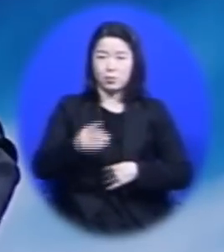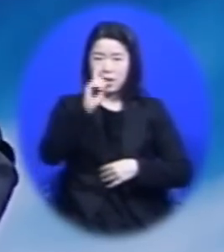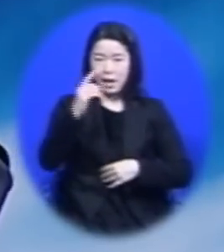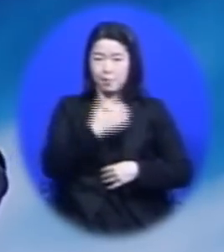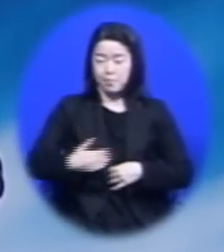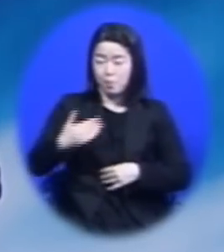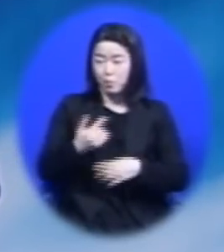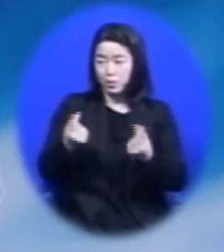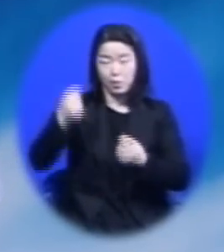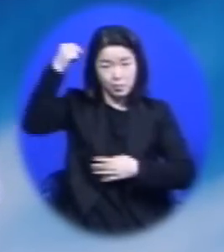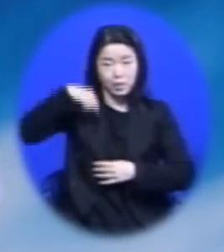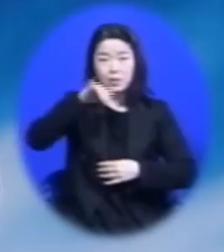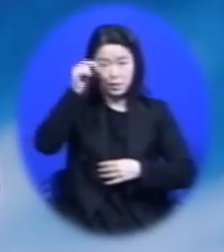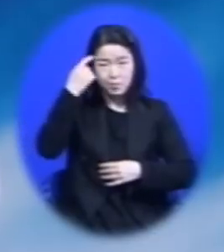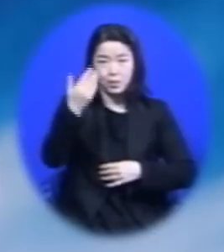같이